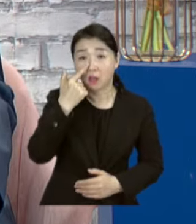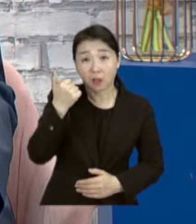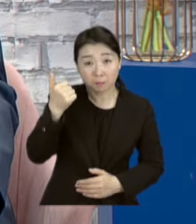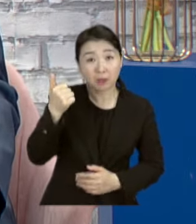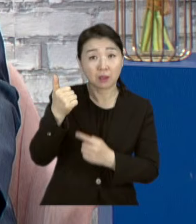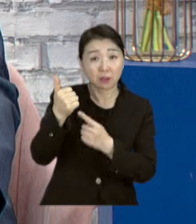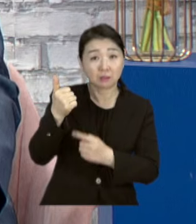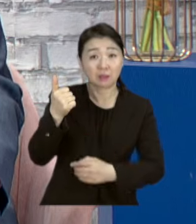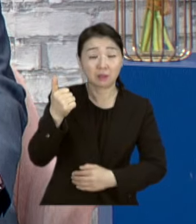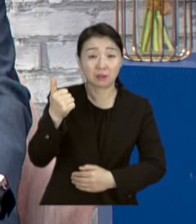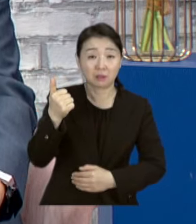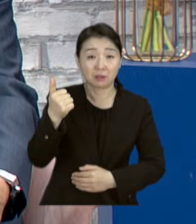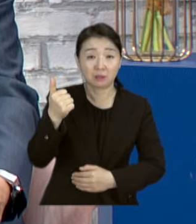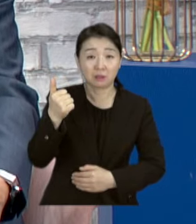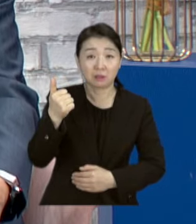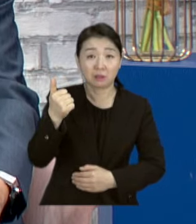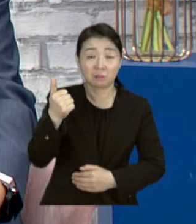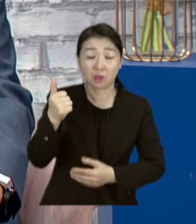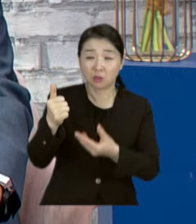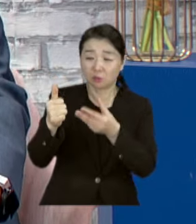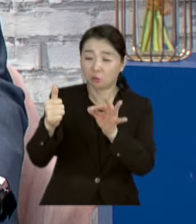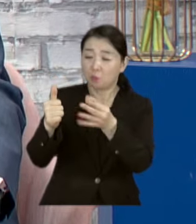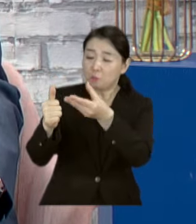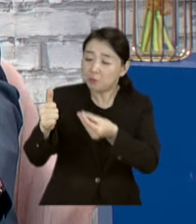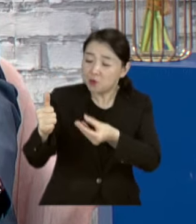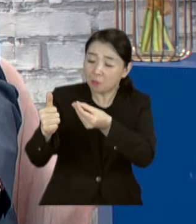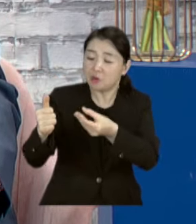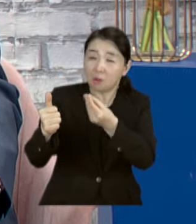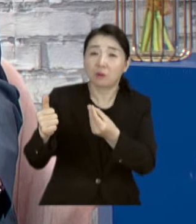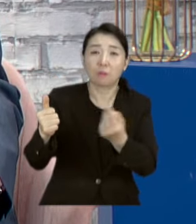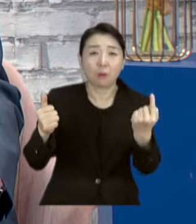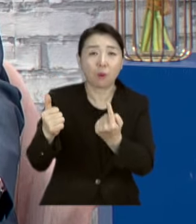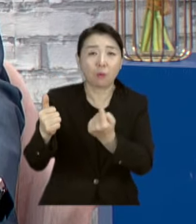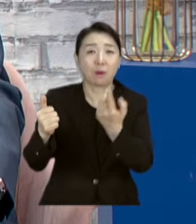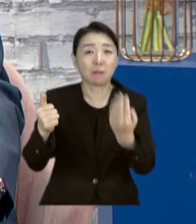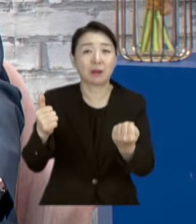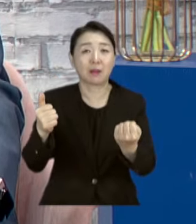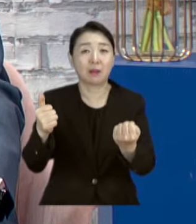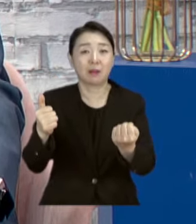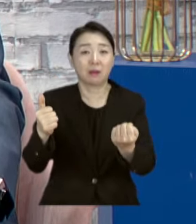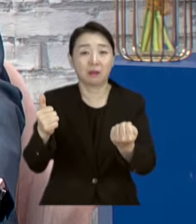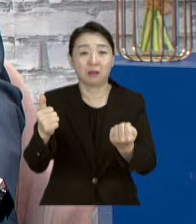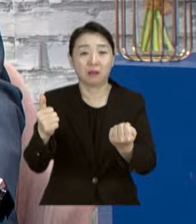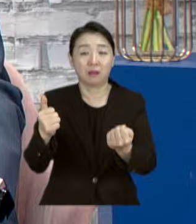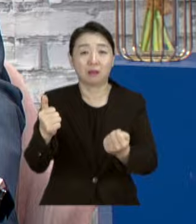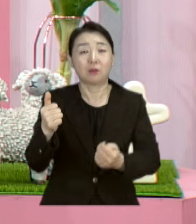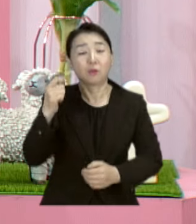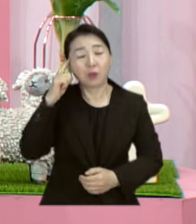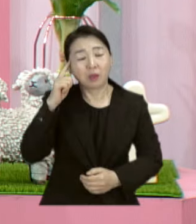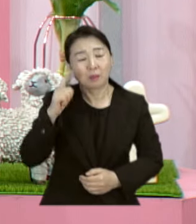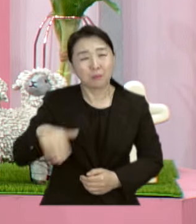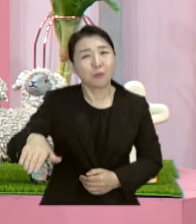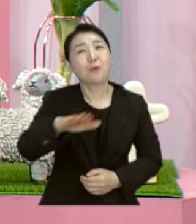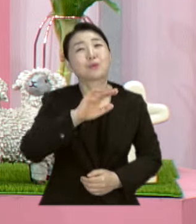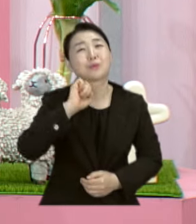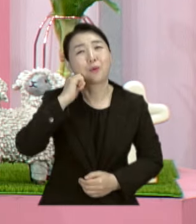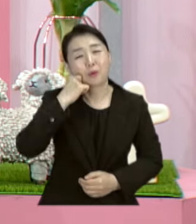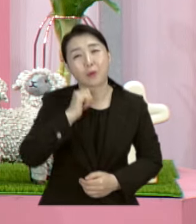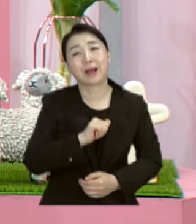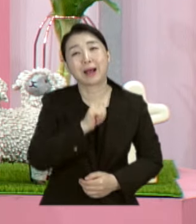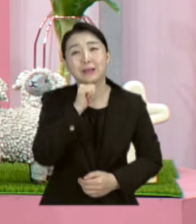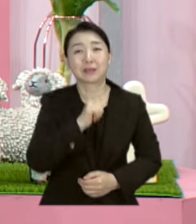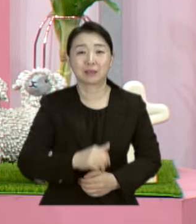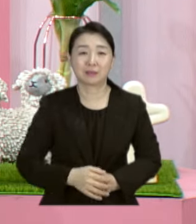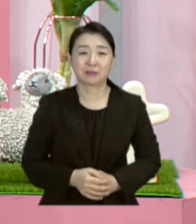목사님한테 네네. 그렇게 주위 분들이 돈을 빌리러 많이 왔다라는 일화가 있어요? 그 뭐 그때는 다 어려웠을 때니까. 네. 이제